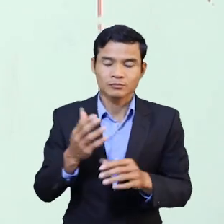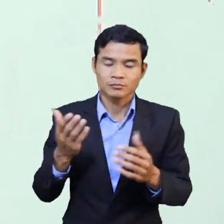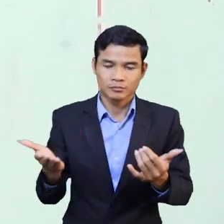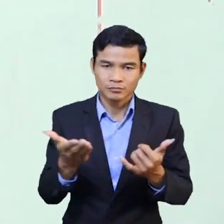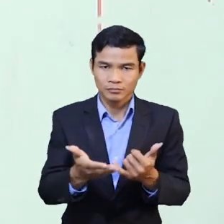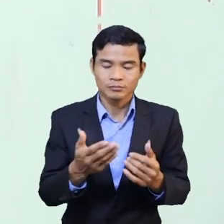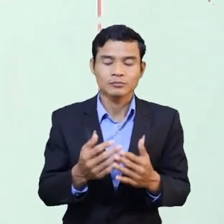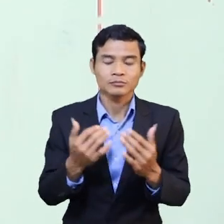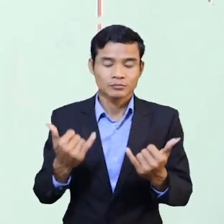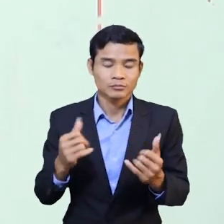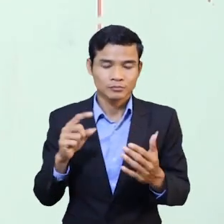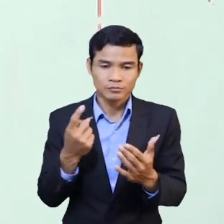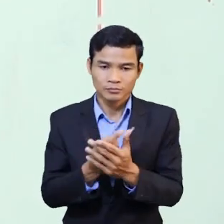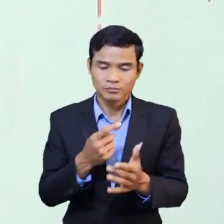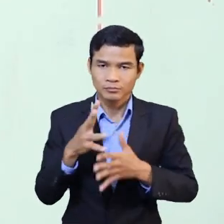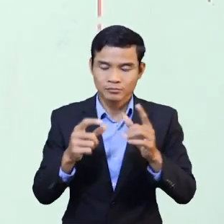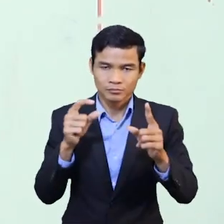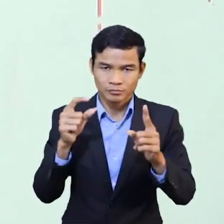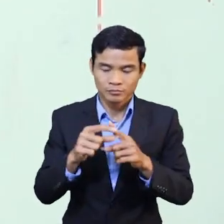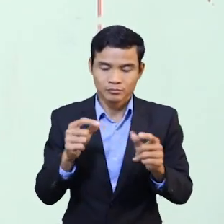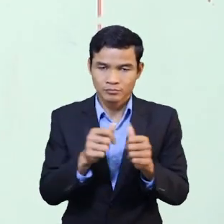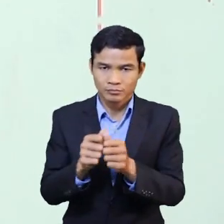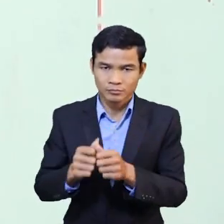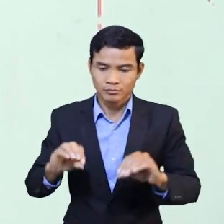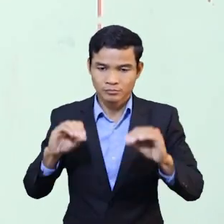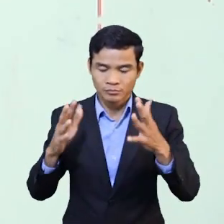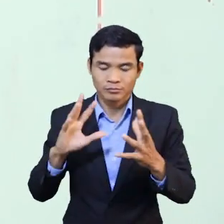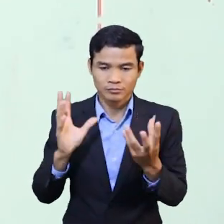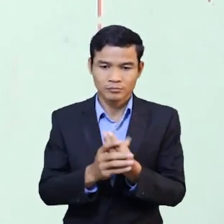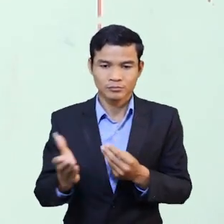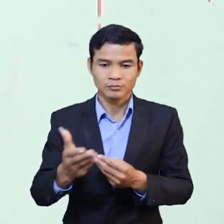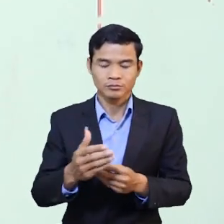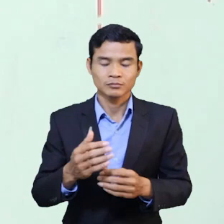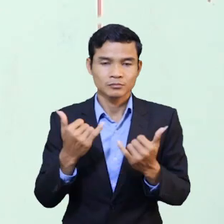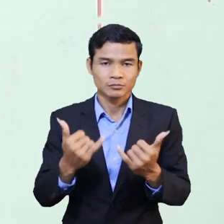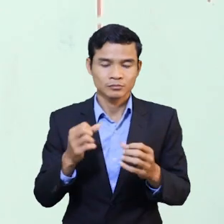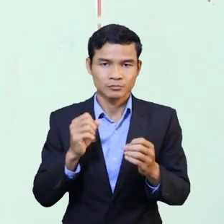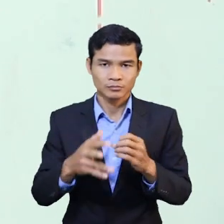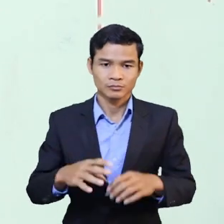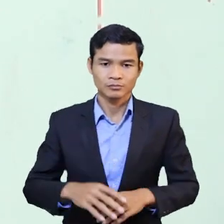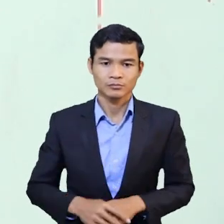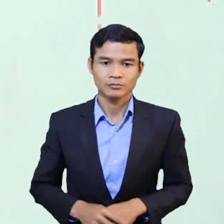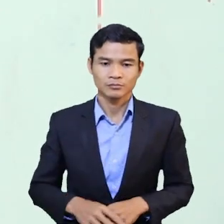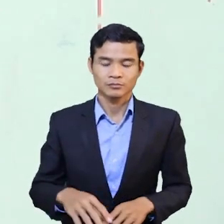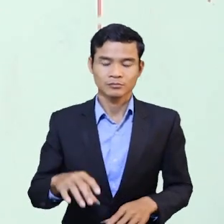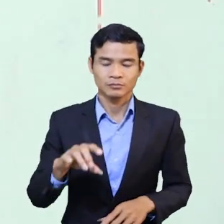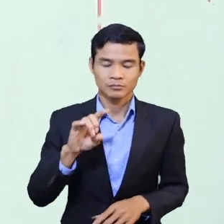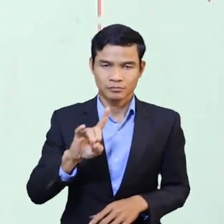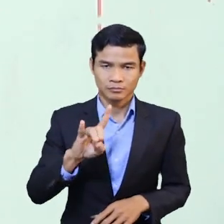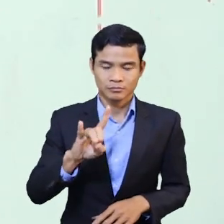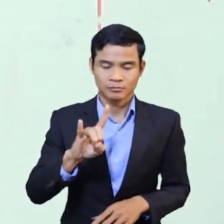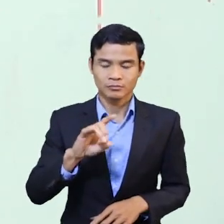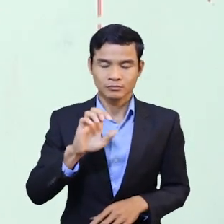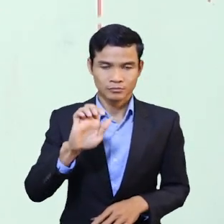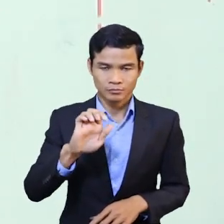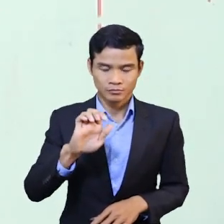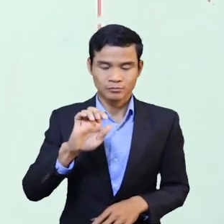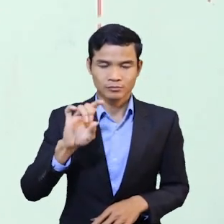từng ăn nè chả con chua rúm chả ăn pịa chua mùi nè cứ rú từng ăn nè chả lấy những chấm sáp cho nừng